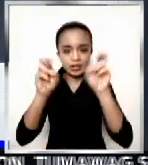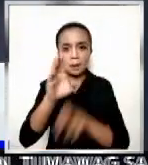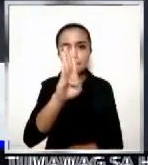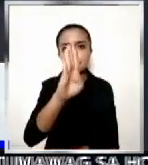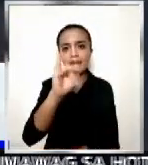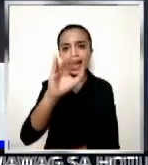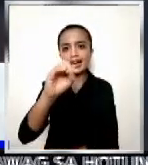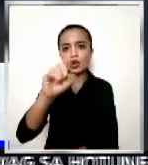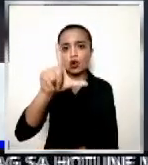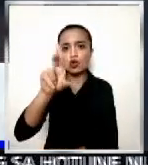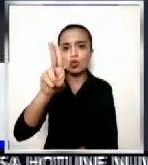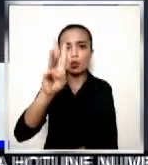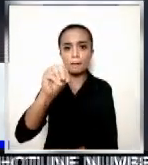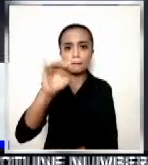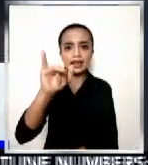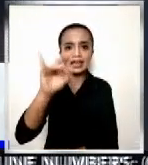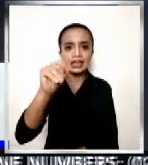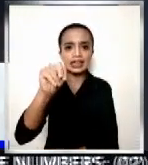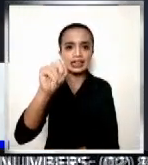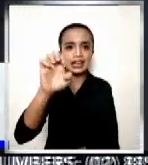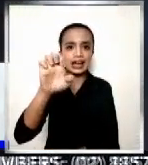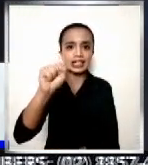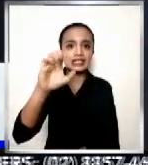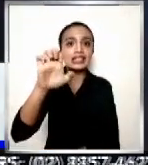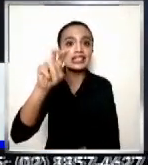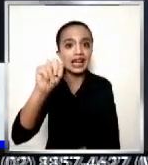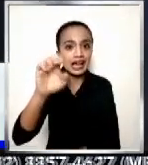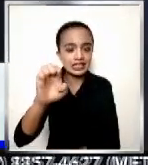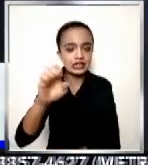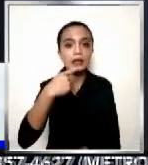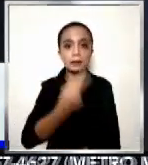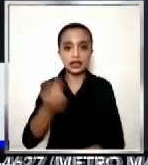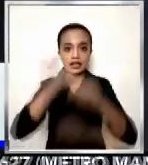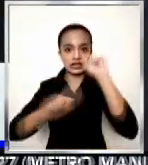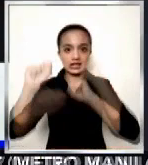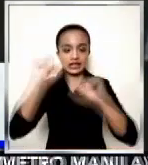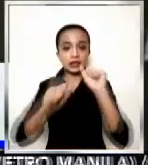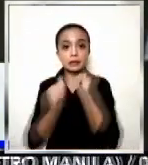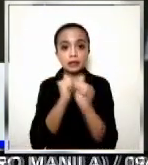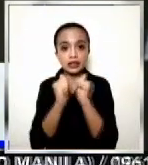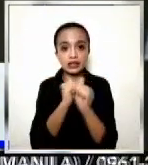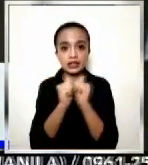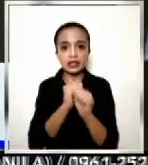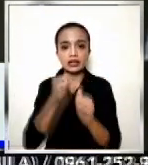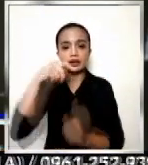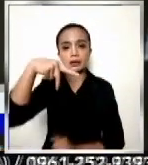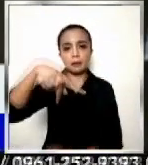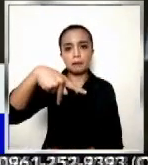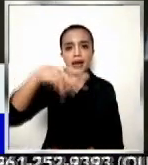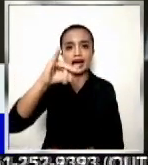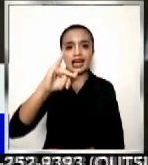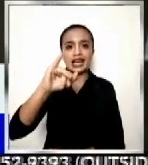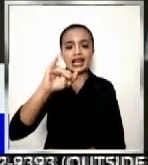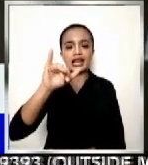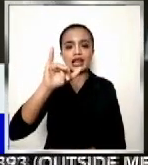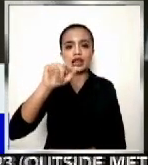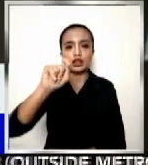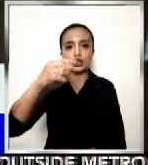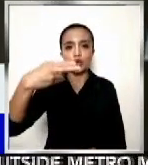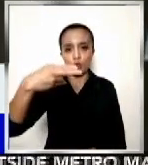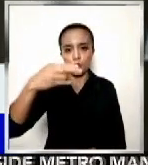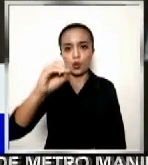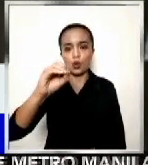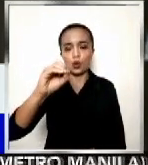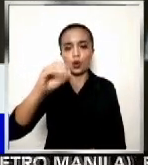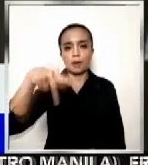Marine Science Institute. Dulot yan ng organismong kung tawagin ay phytoplankton. Para silang maliit microscopic na